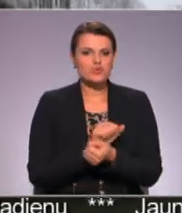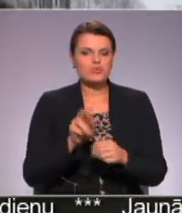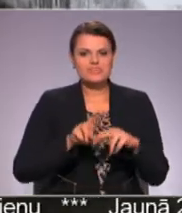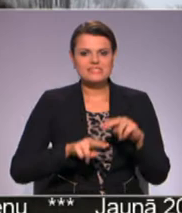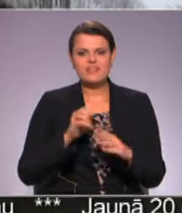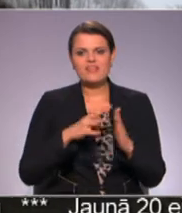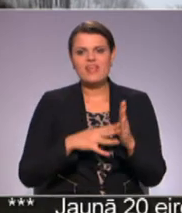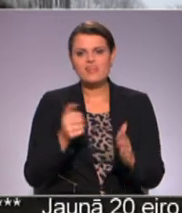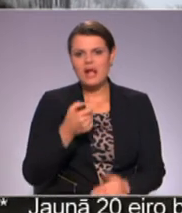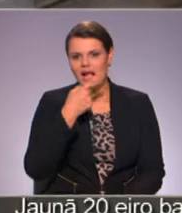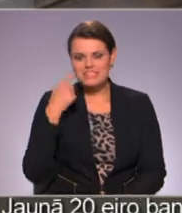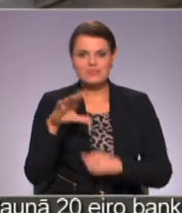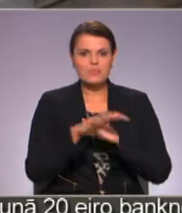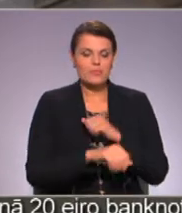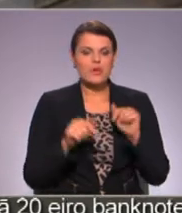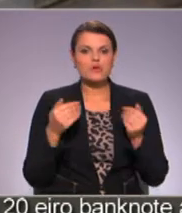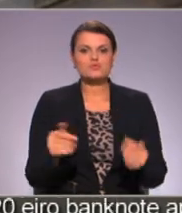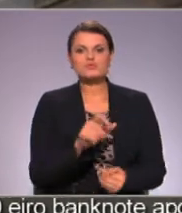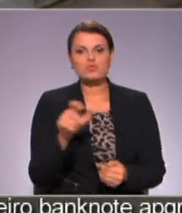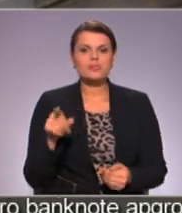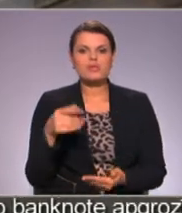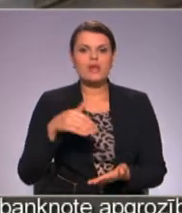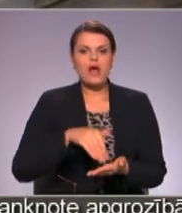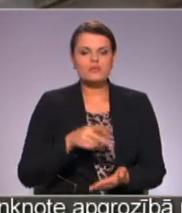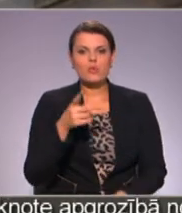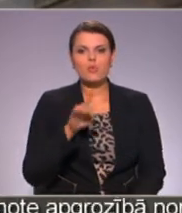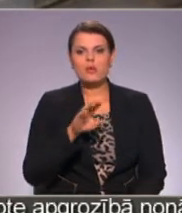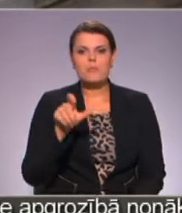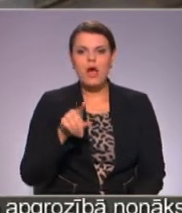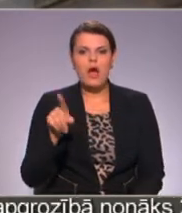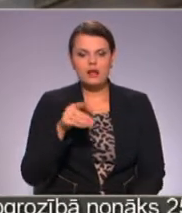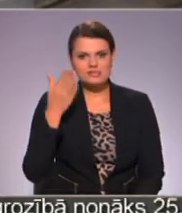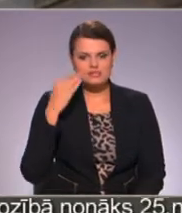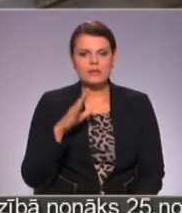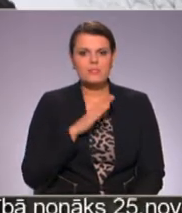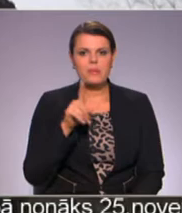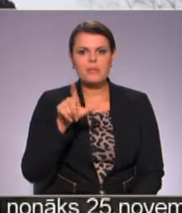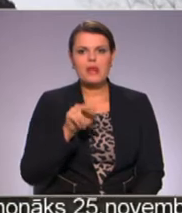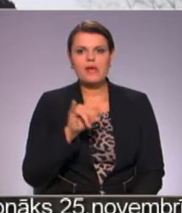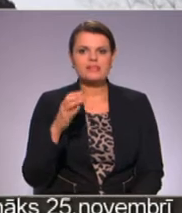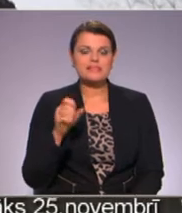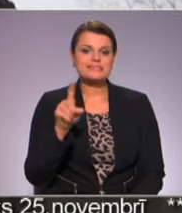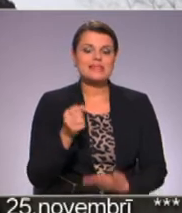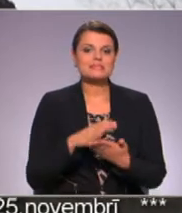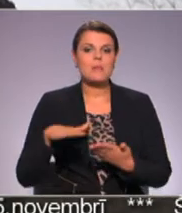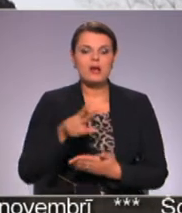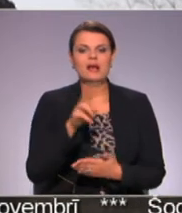celta 19. Gadsimta beigās. Šobrīd tā atrodas Kurmāles, bet savulaik tā bijusi Plānītes pagastā, kurš